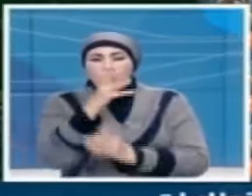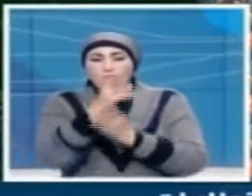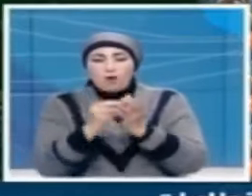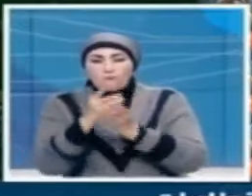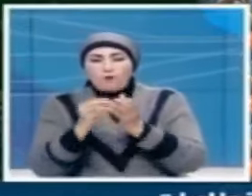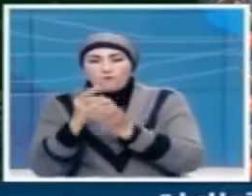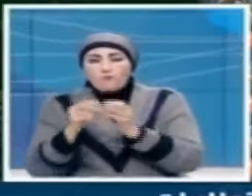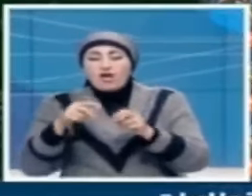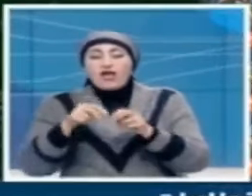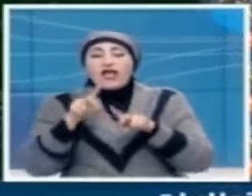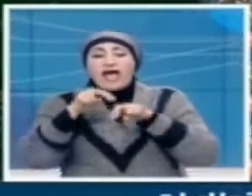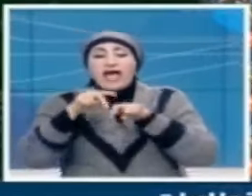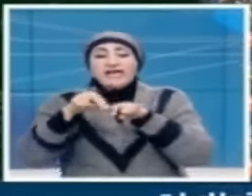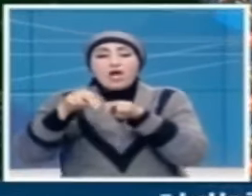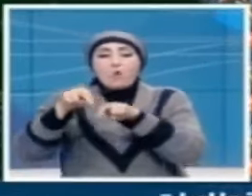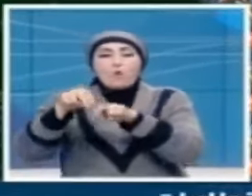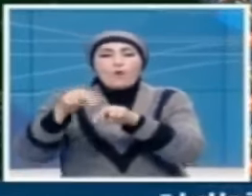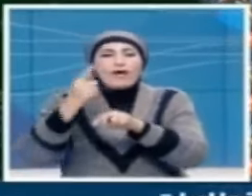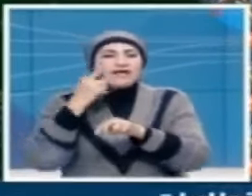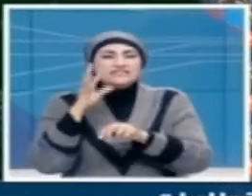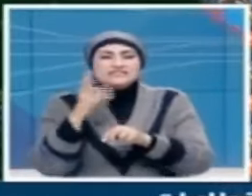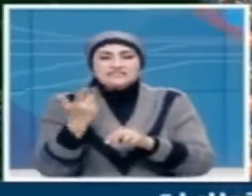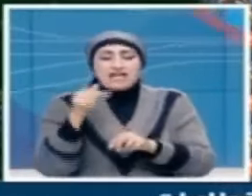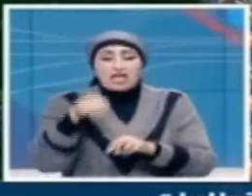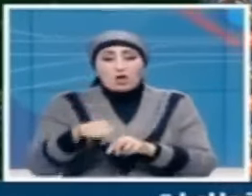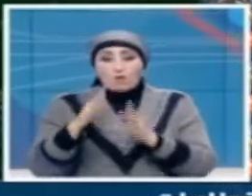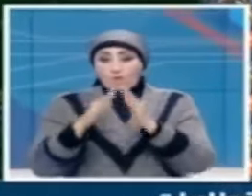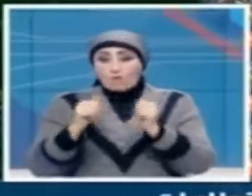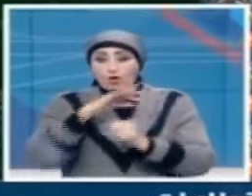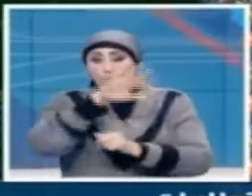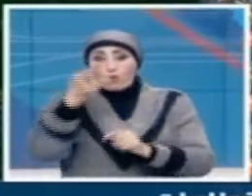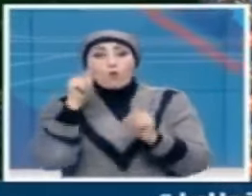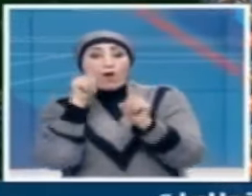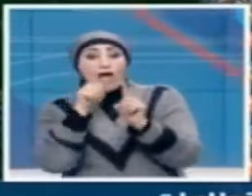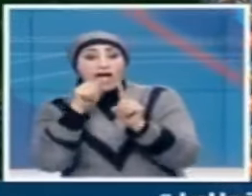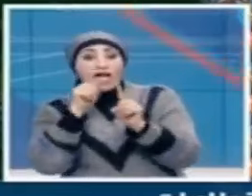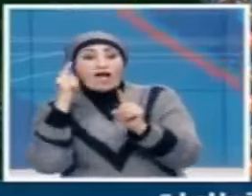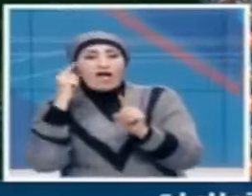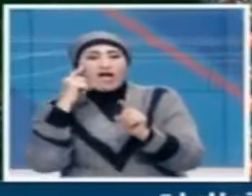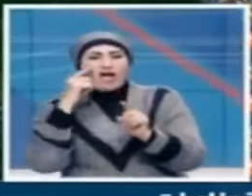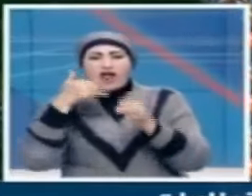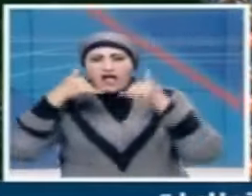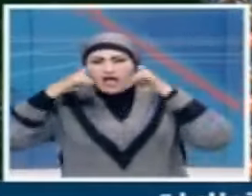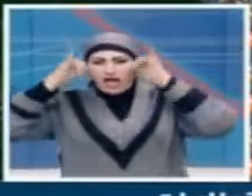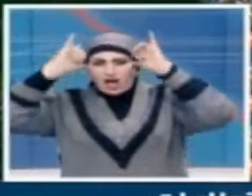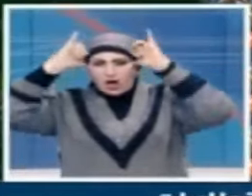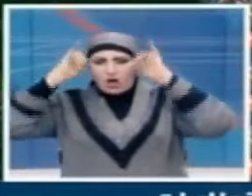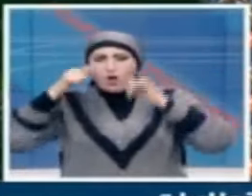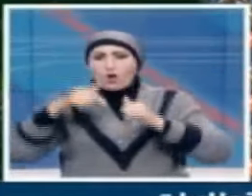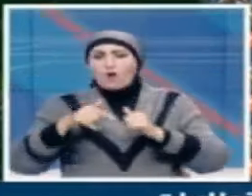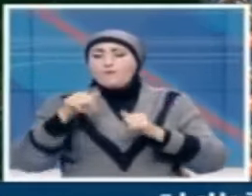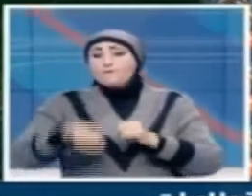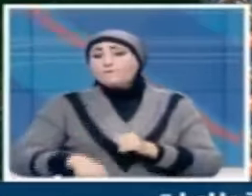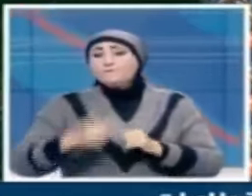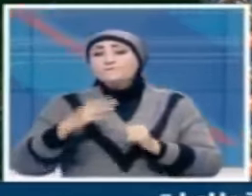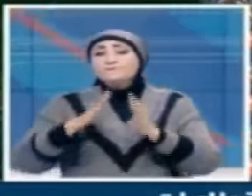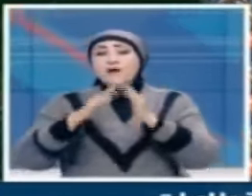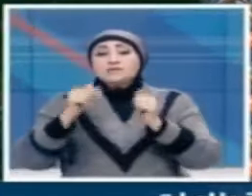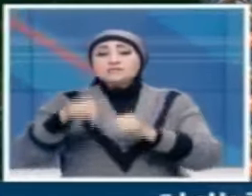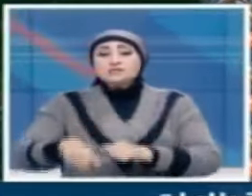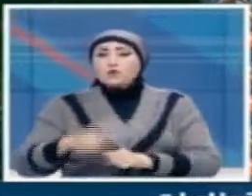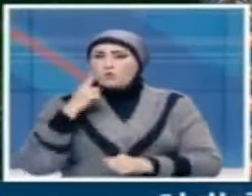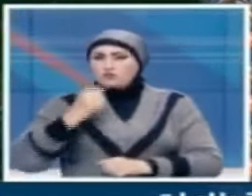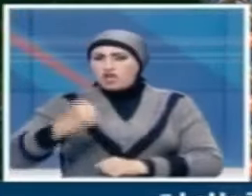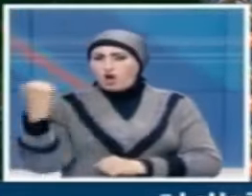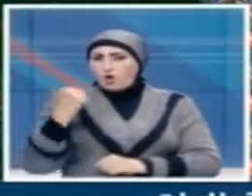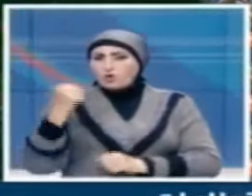الحيوانية اللي عندنا. مصر طول عمرها مشهورة بنوع الجاموس او البقر المصري، وده كان ليه قدرة معينة في